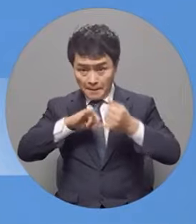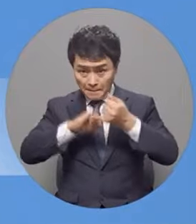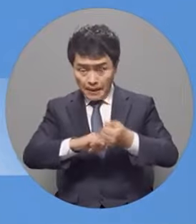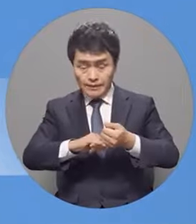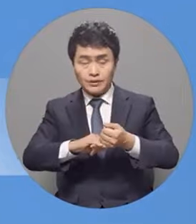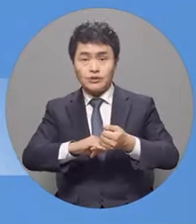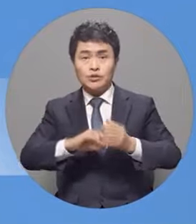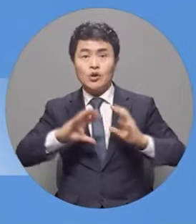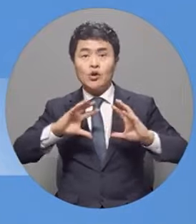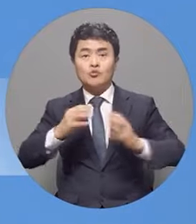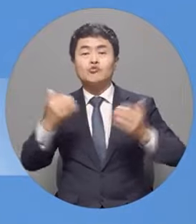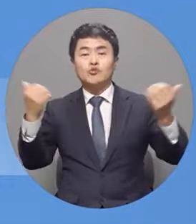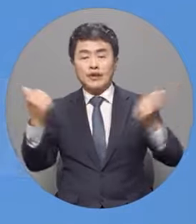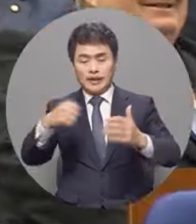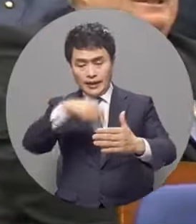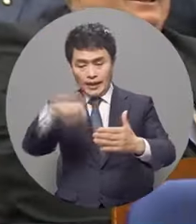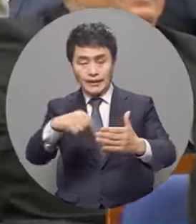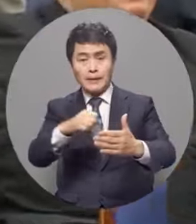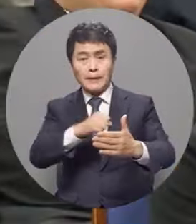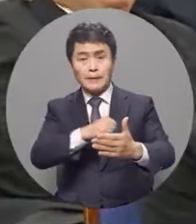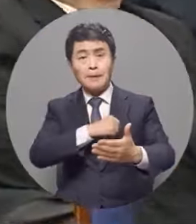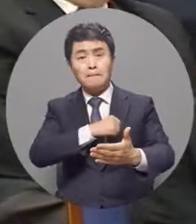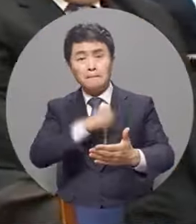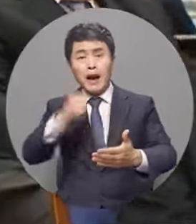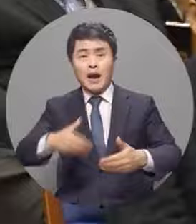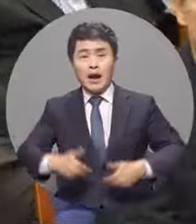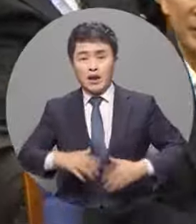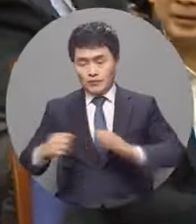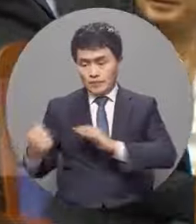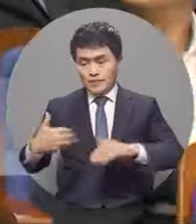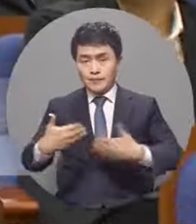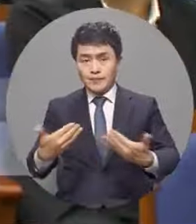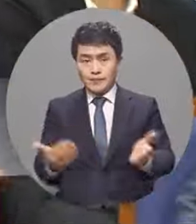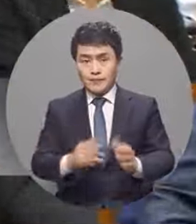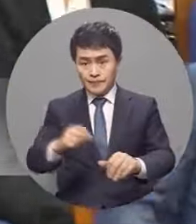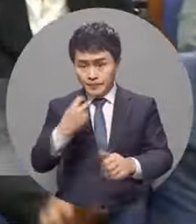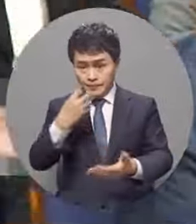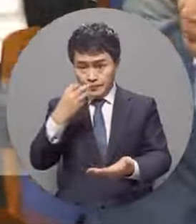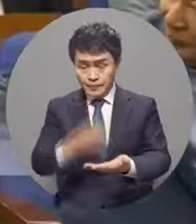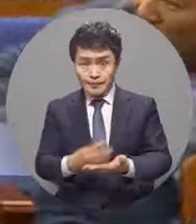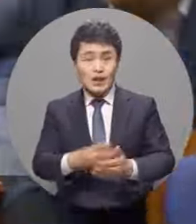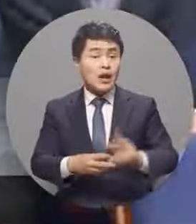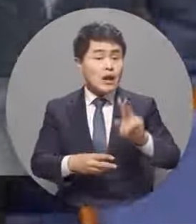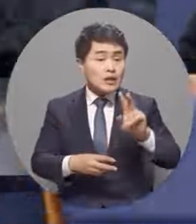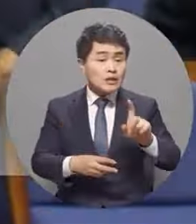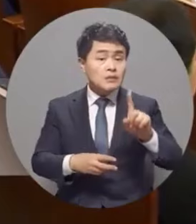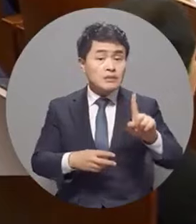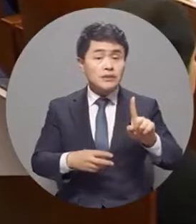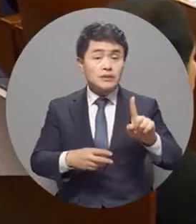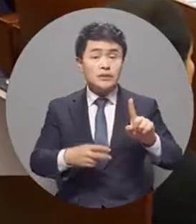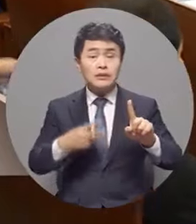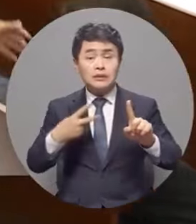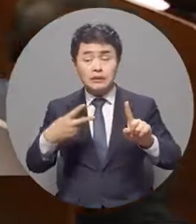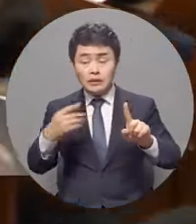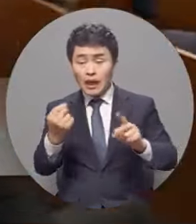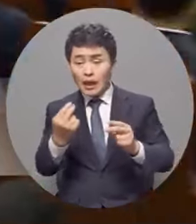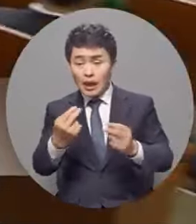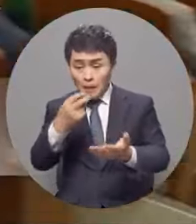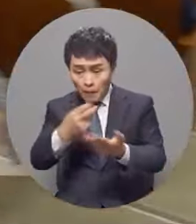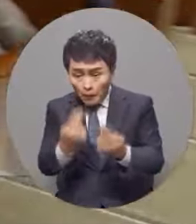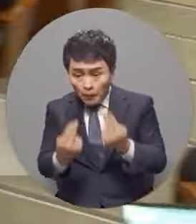본회의에서 처리해야 한다고 밝혔습니다. 국민의힘은 특검법이 21대 법안보다 독소 조항이 더